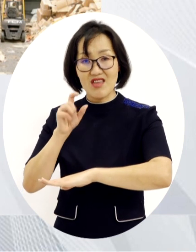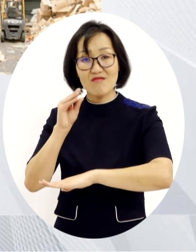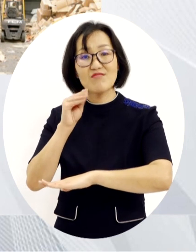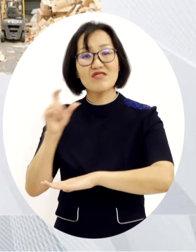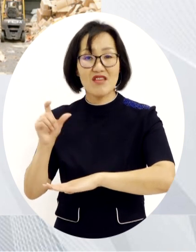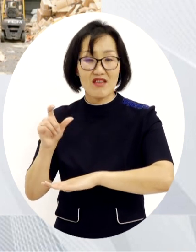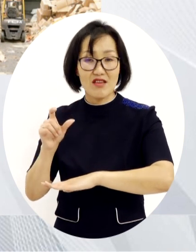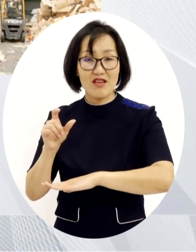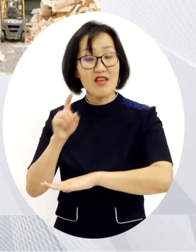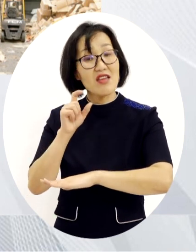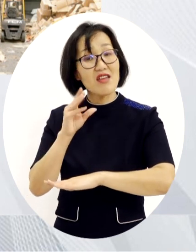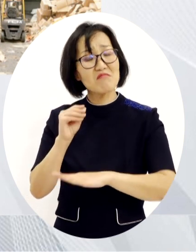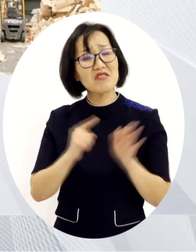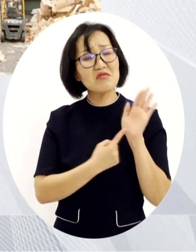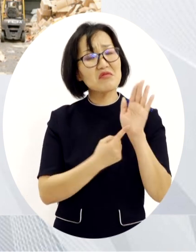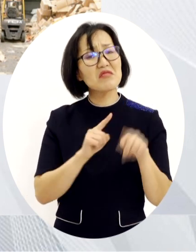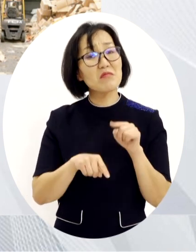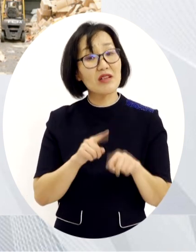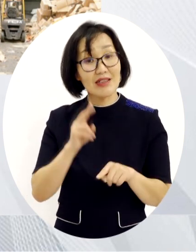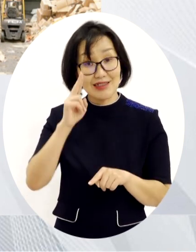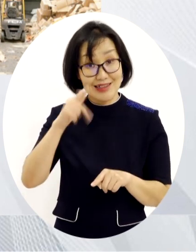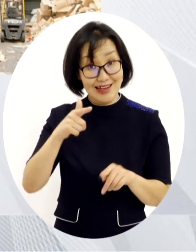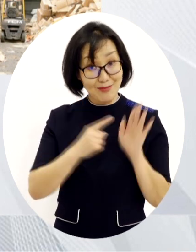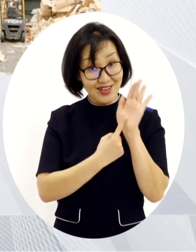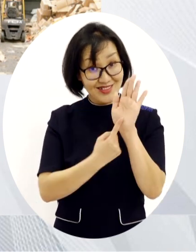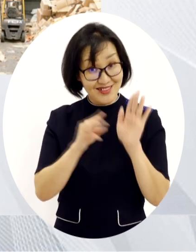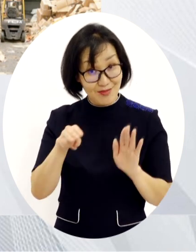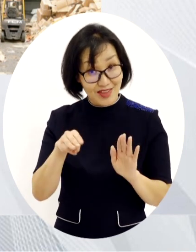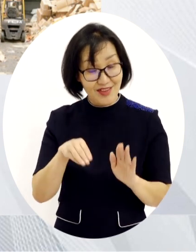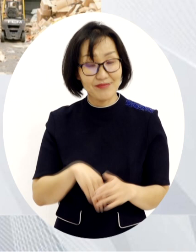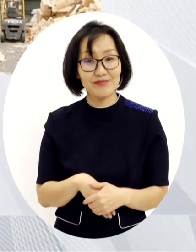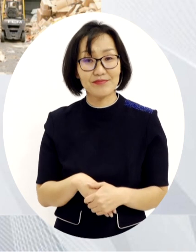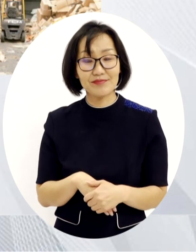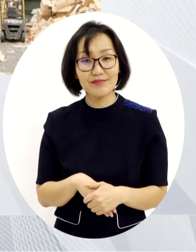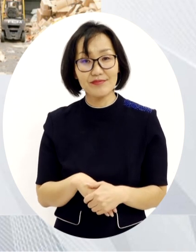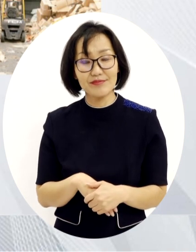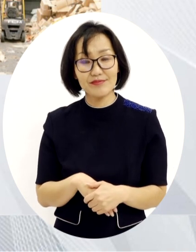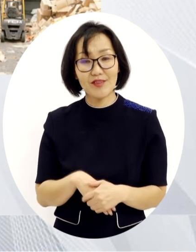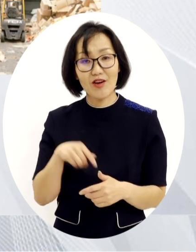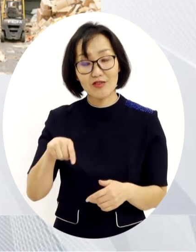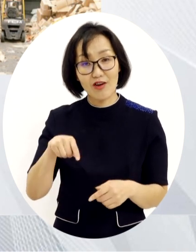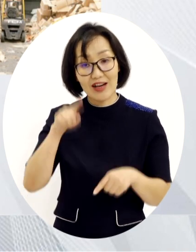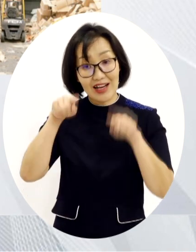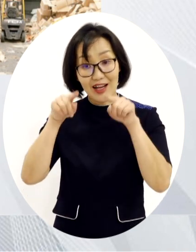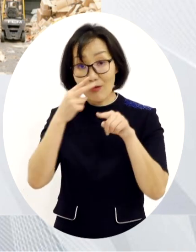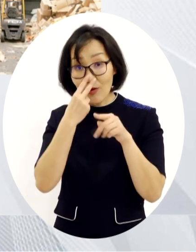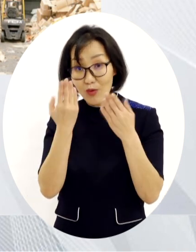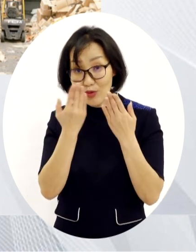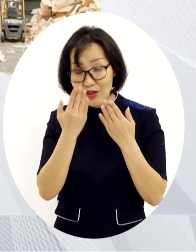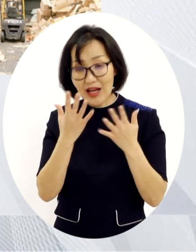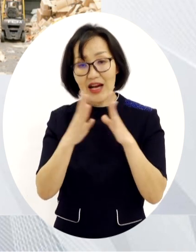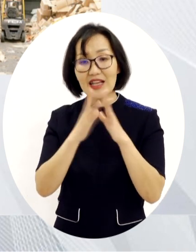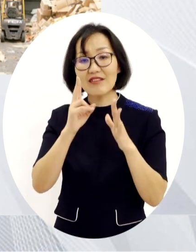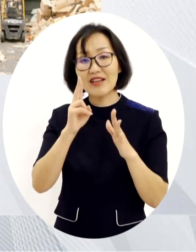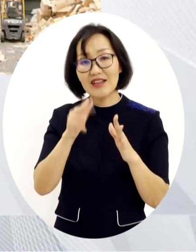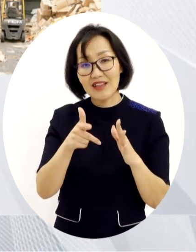химжээ нөх нь байна. Химжээгээ юугаар илэрхийллээ? Килограммаар илэрхийлсэн. За, бүгдээрээ графикаа уншъя. 10